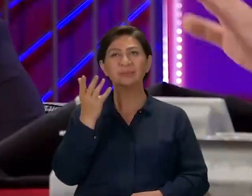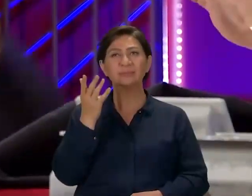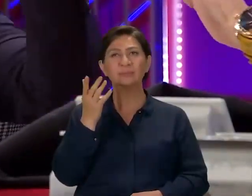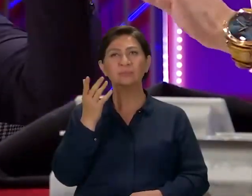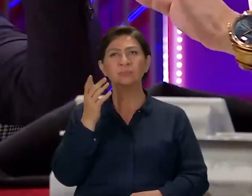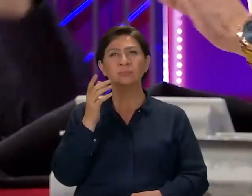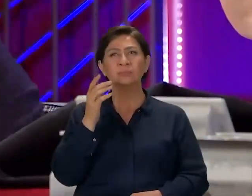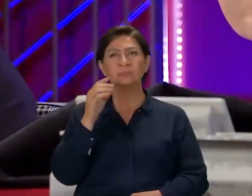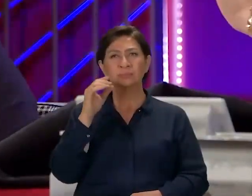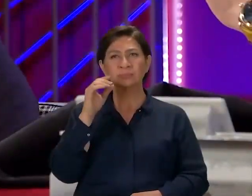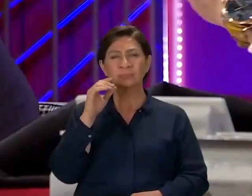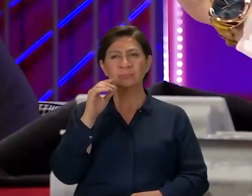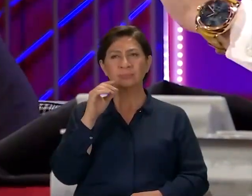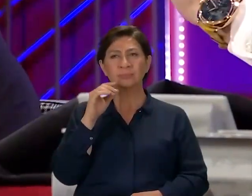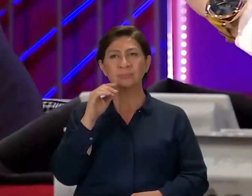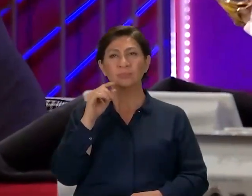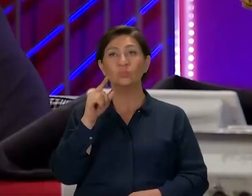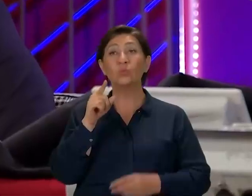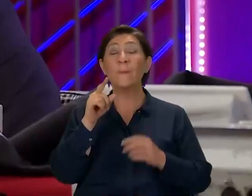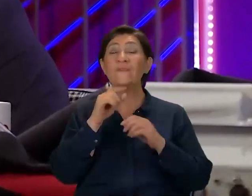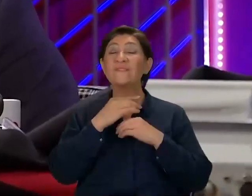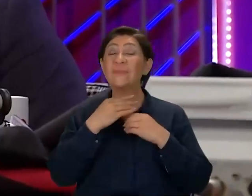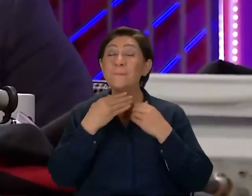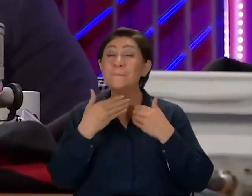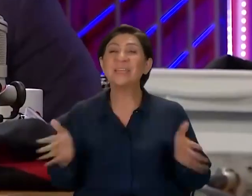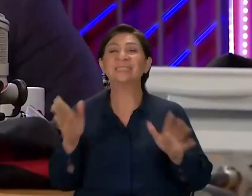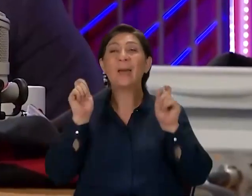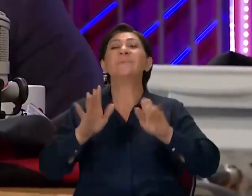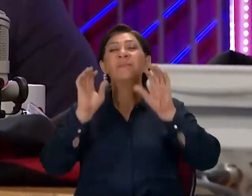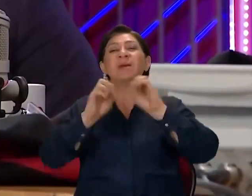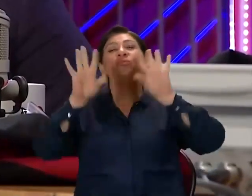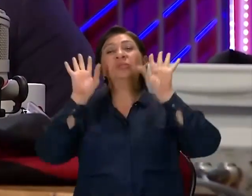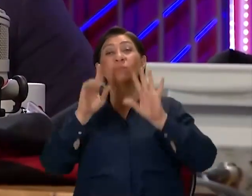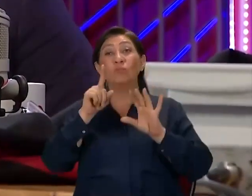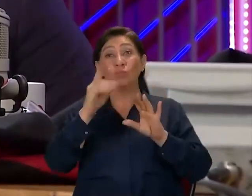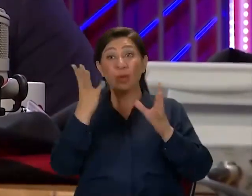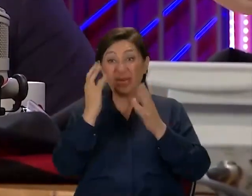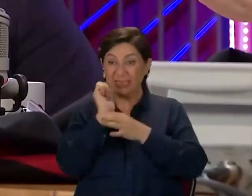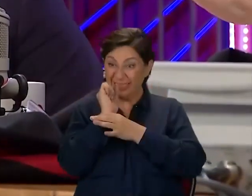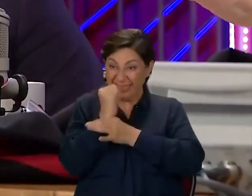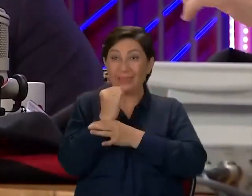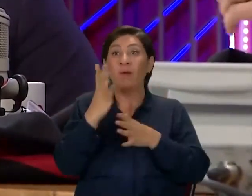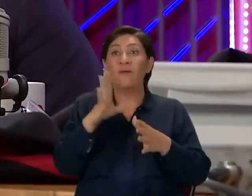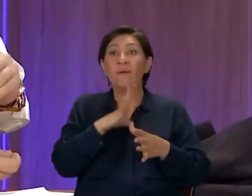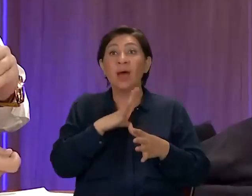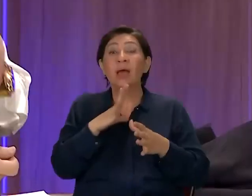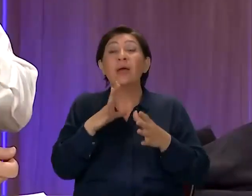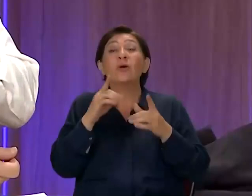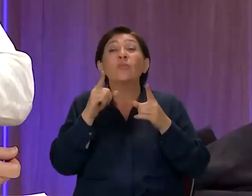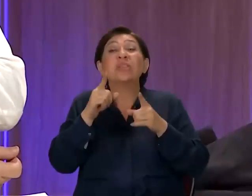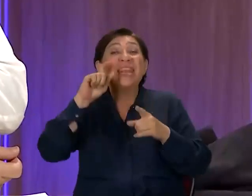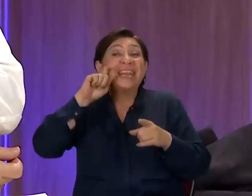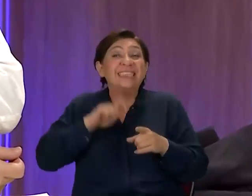Evet, mutlaka, bunu, ya bunu vallahi perişan etmeden bırakmayacağım. Bu kadar kabiliyetli bir adam,